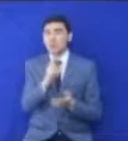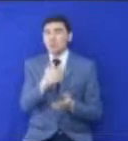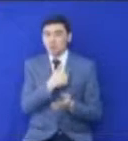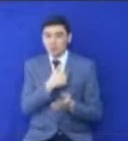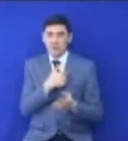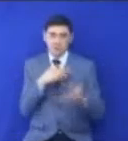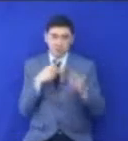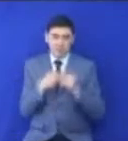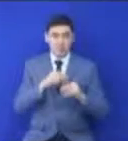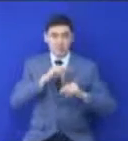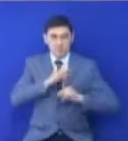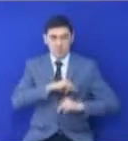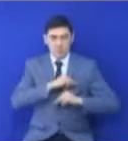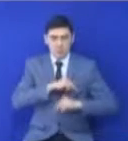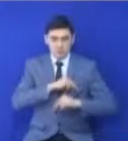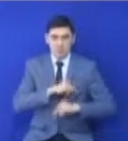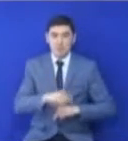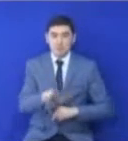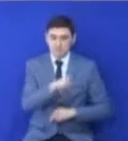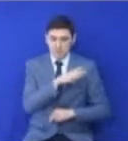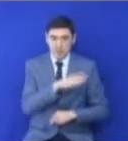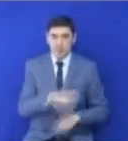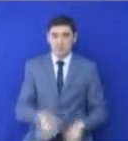бастаған істі қолға алады.